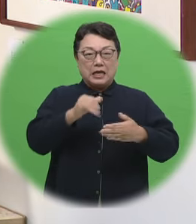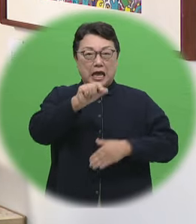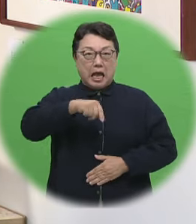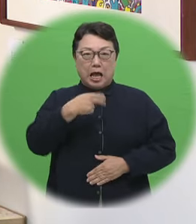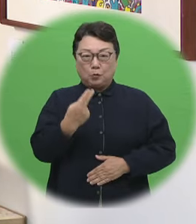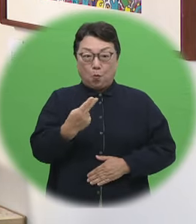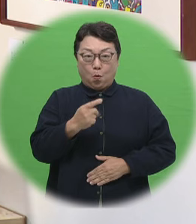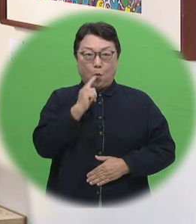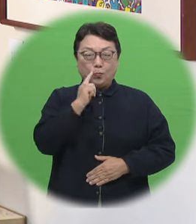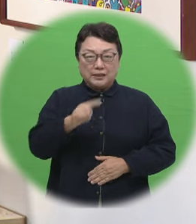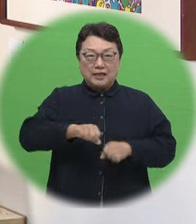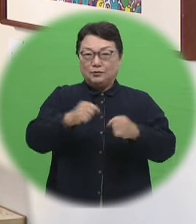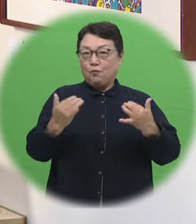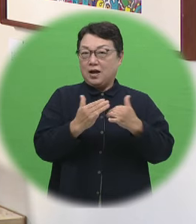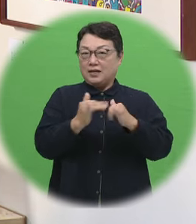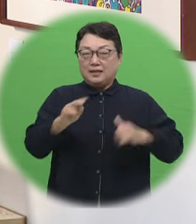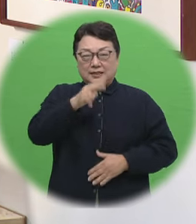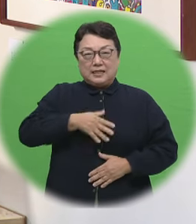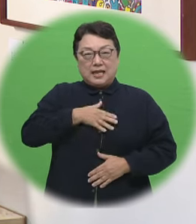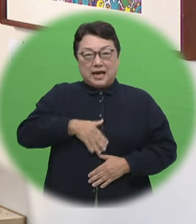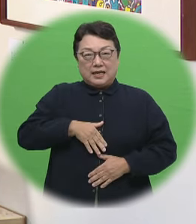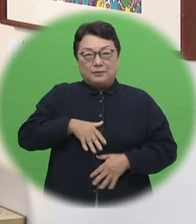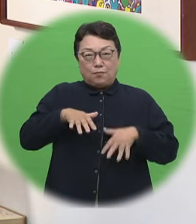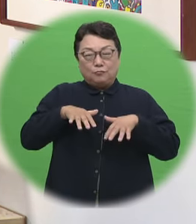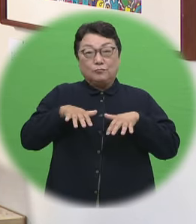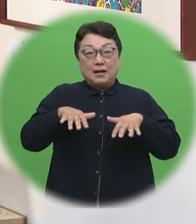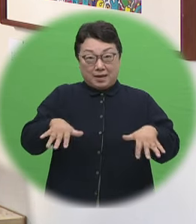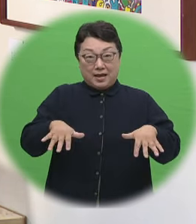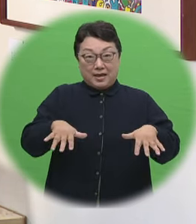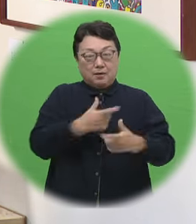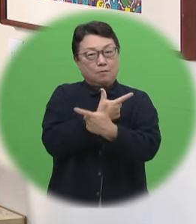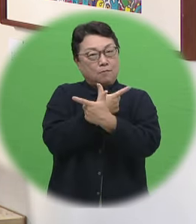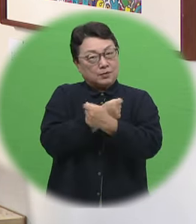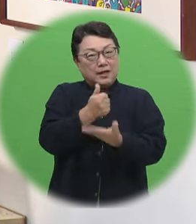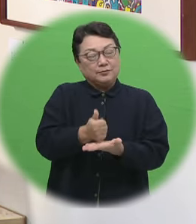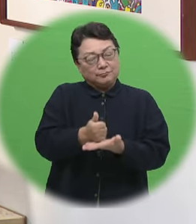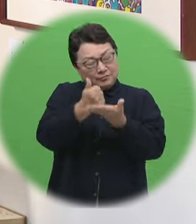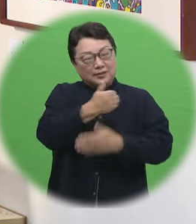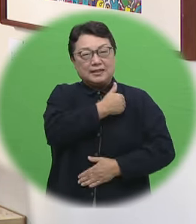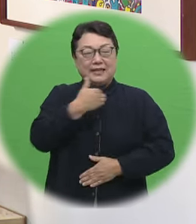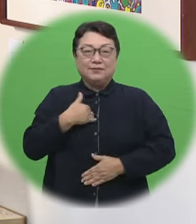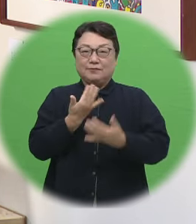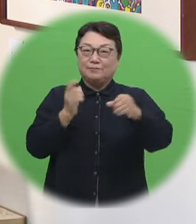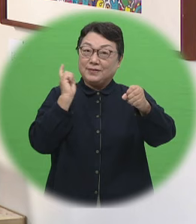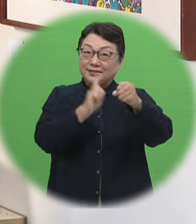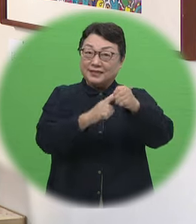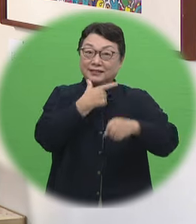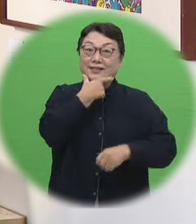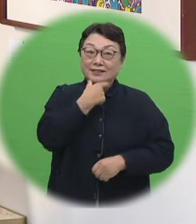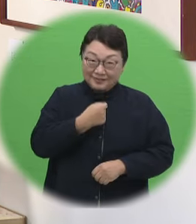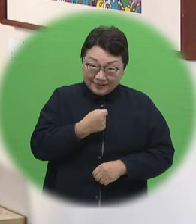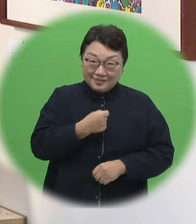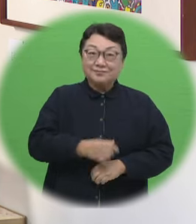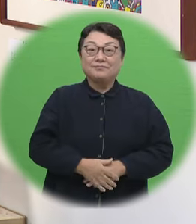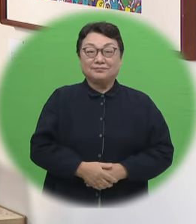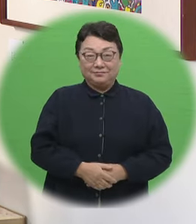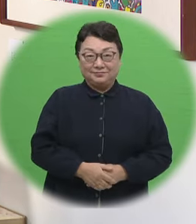品を通じて障害のある方への理解をより深め、お互いを尊重し合える社会を目指したいですね。